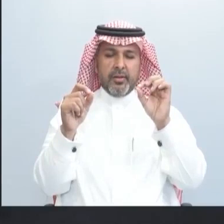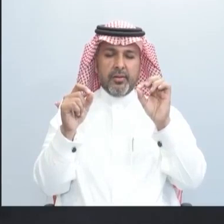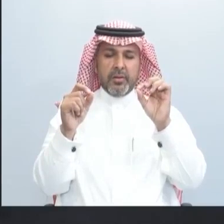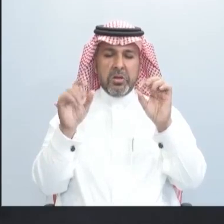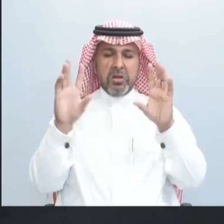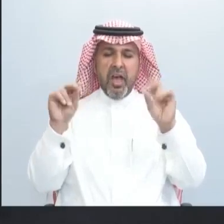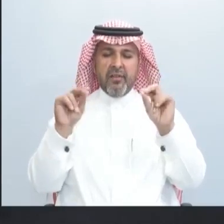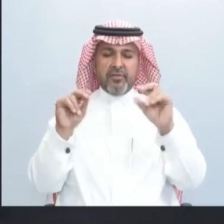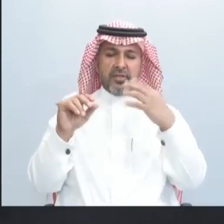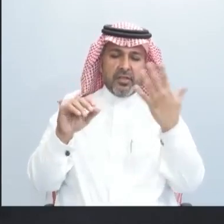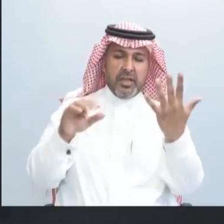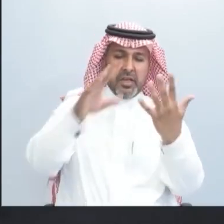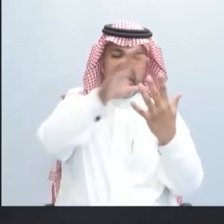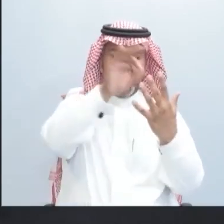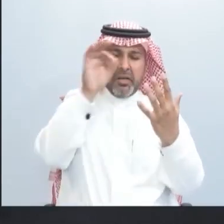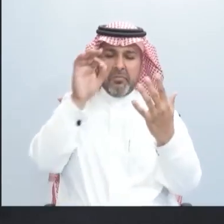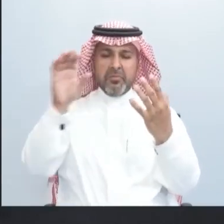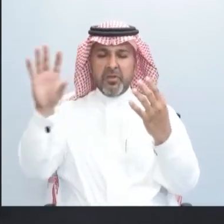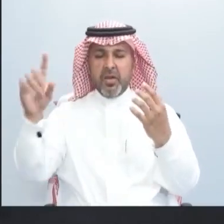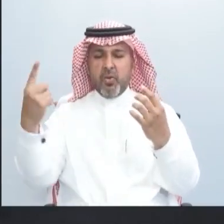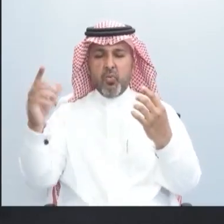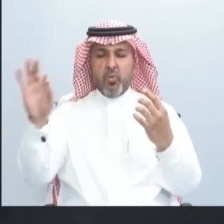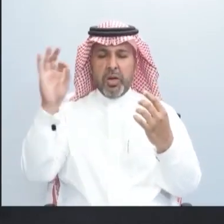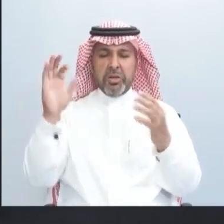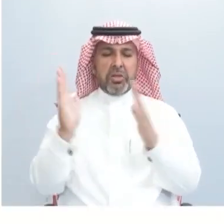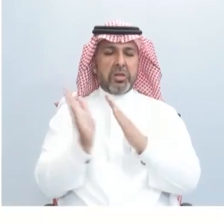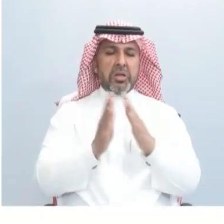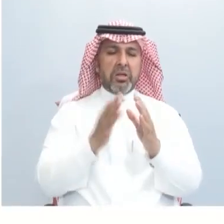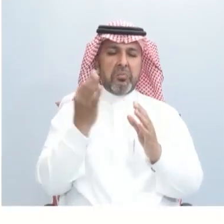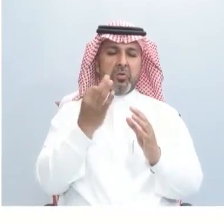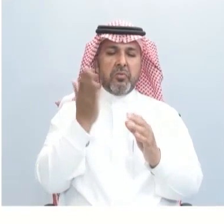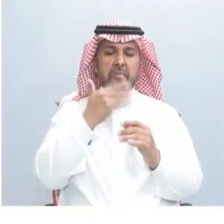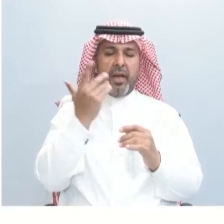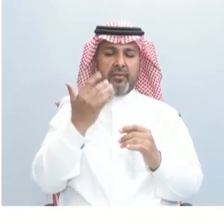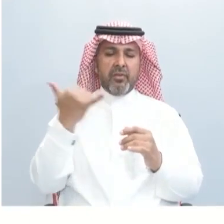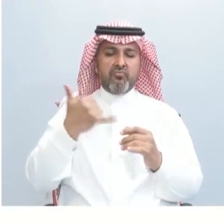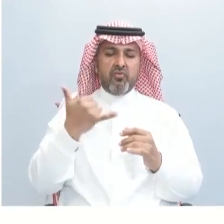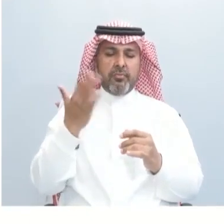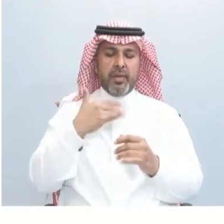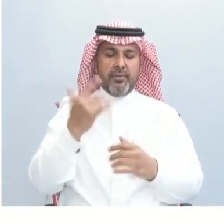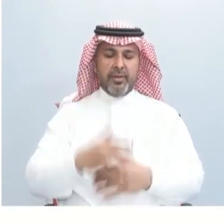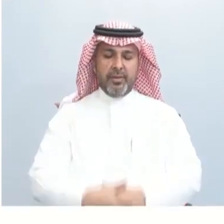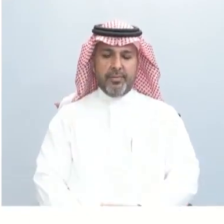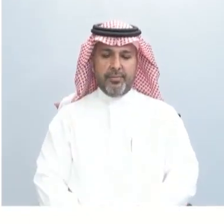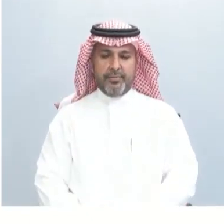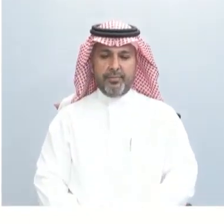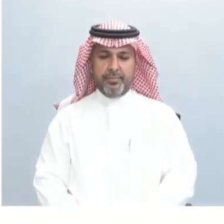فنسمع وافيق الترتيب هنا غير مهم فنسمع توافيق يعني عندنا الان